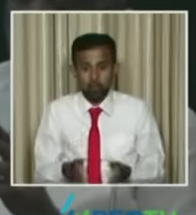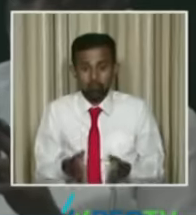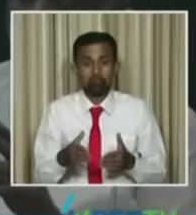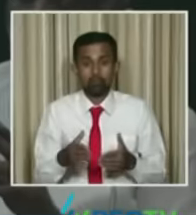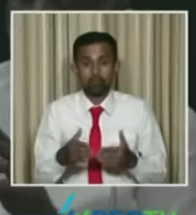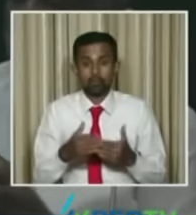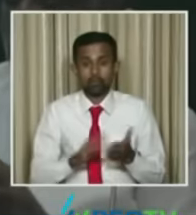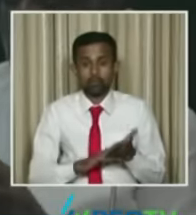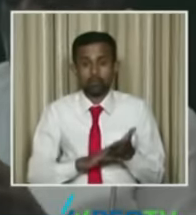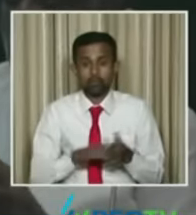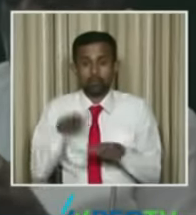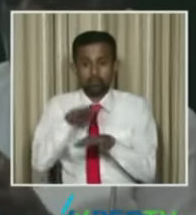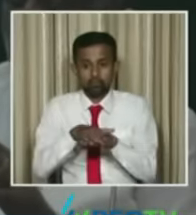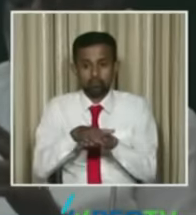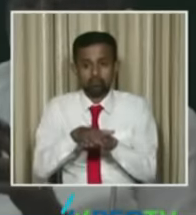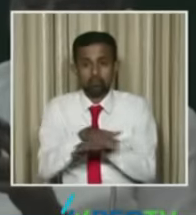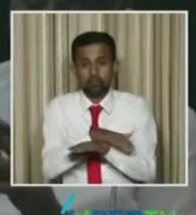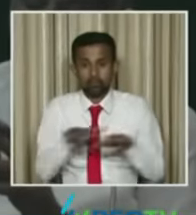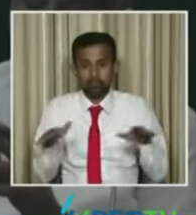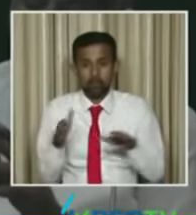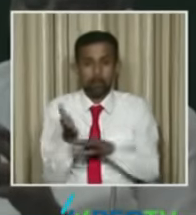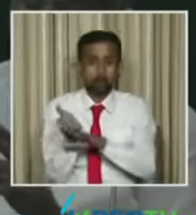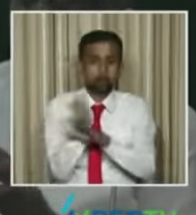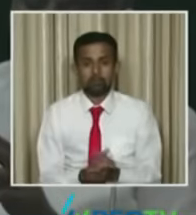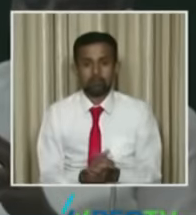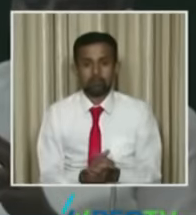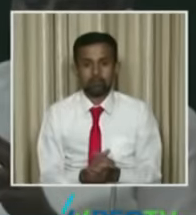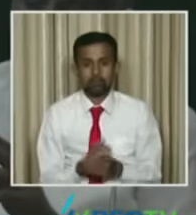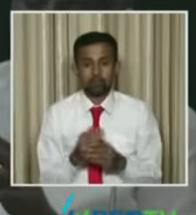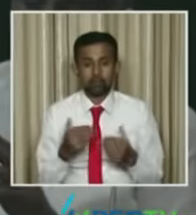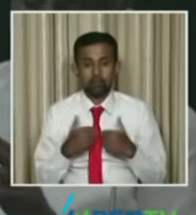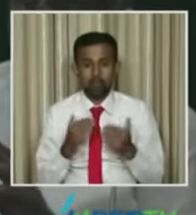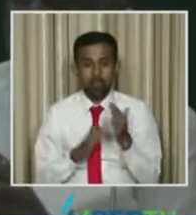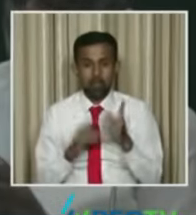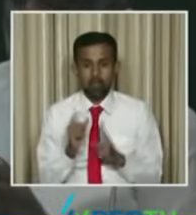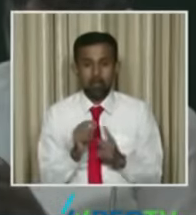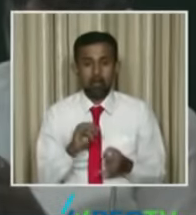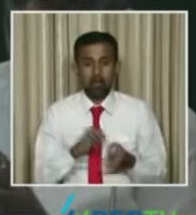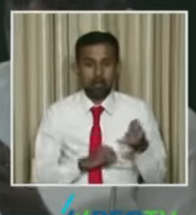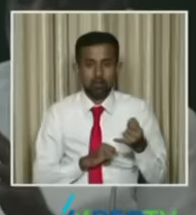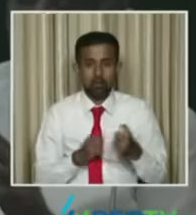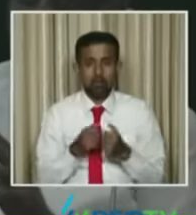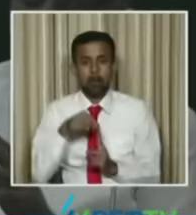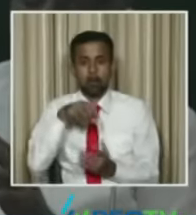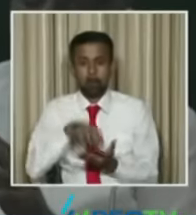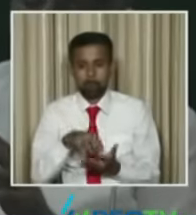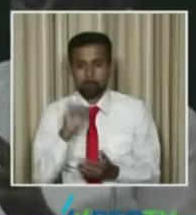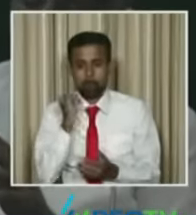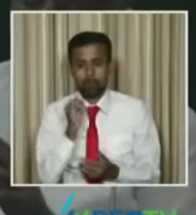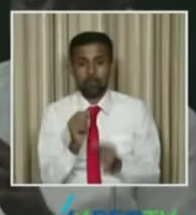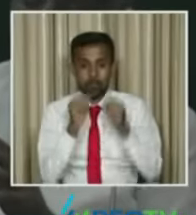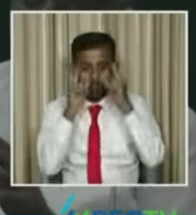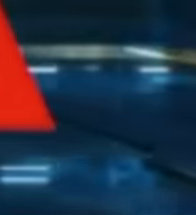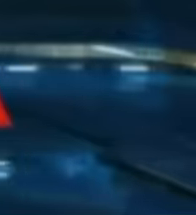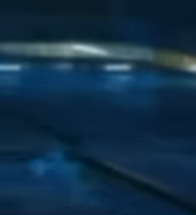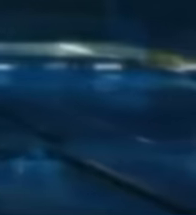ආපු එක නෙවෙයි. උඩ තිවිලා එහෙම දාලා තවිලා තමයි පෙරලා තින්නේ වැස්සත් එක්ක අපේ අමාත්‍යංශ ලේකම්තුමා මගින් සියලුම පළාත් බලධාරීන් දැනුවත් කිරීමට